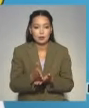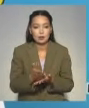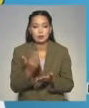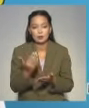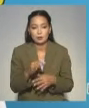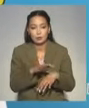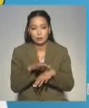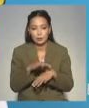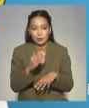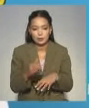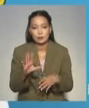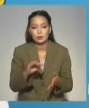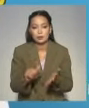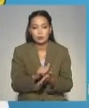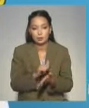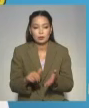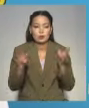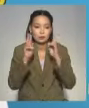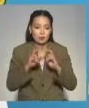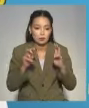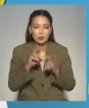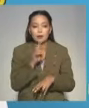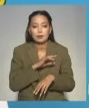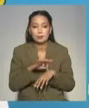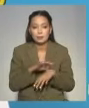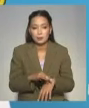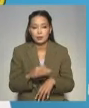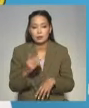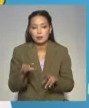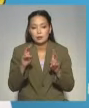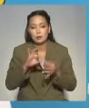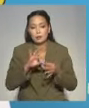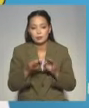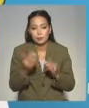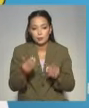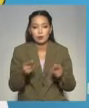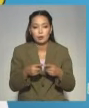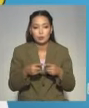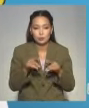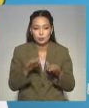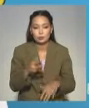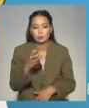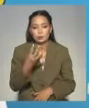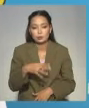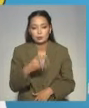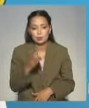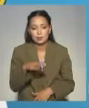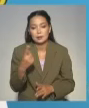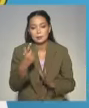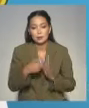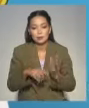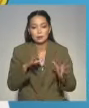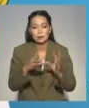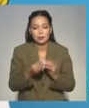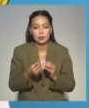таңда олардың барлық құжаттарының тиістілігі тексерілуде. Сондай-ақ қазір аталған дерек бойынша қылмыстық кодекстің 344 бап 1-ші бөлігімен